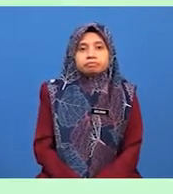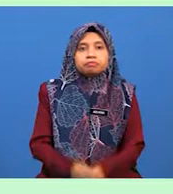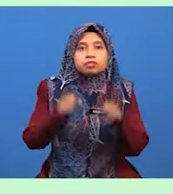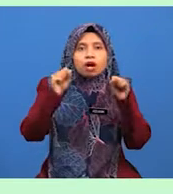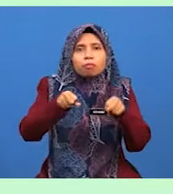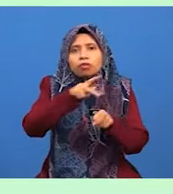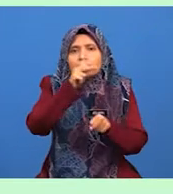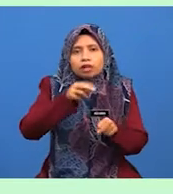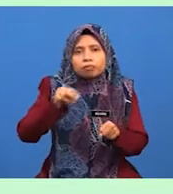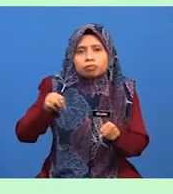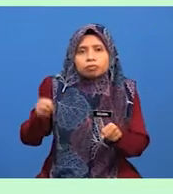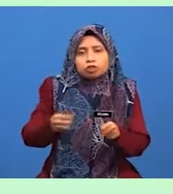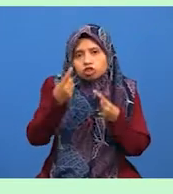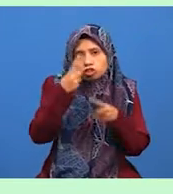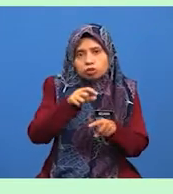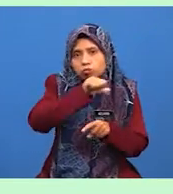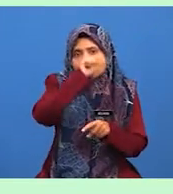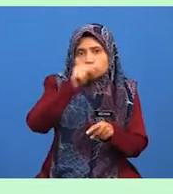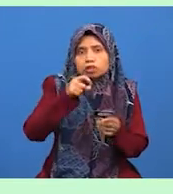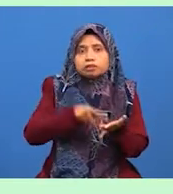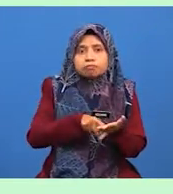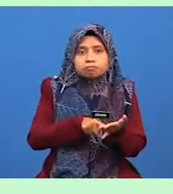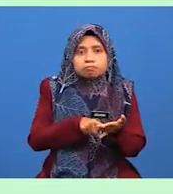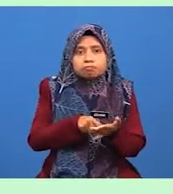Bolehkah murid-murid menjawab soalan ini?